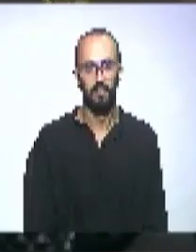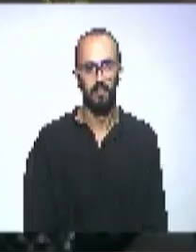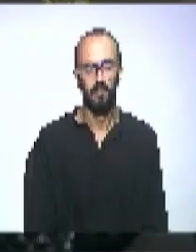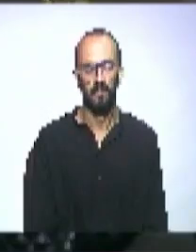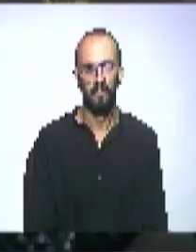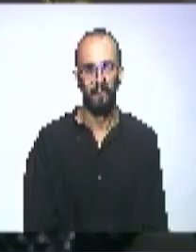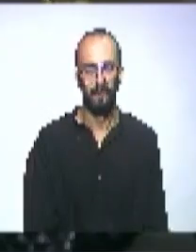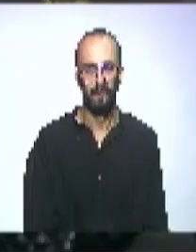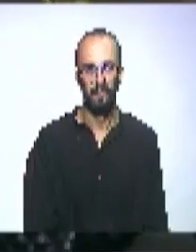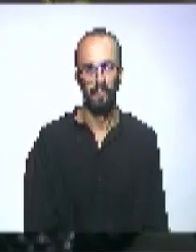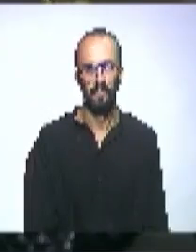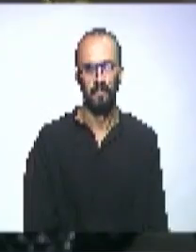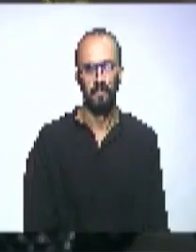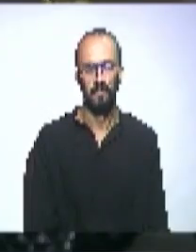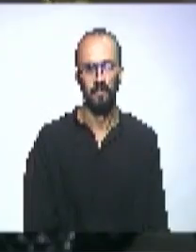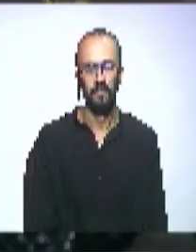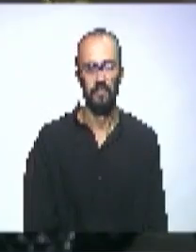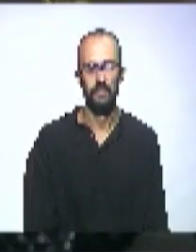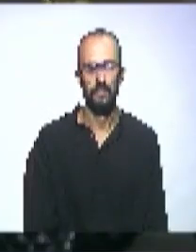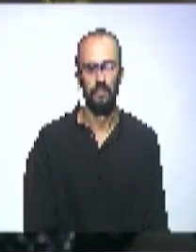الو